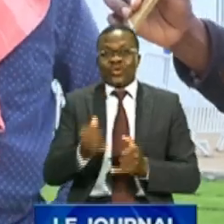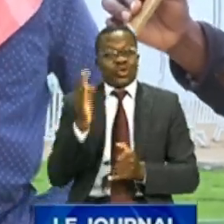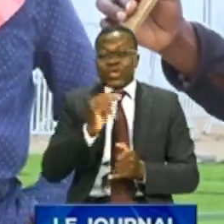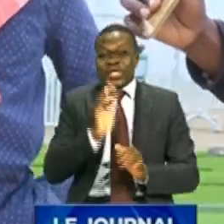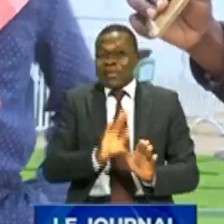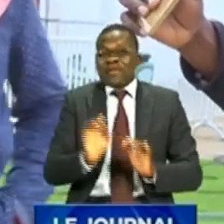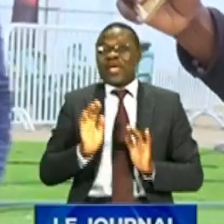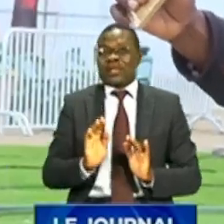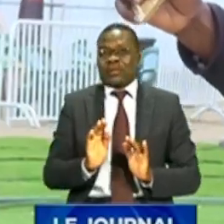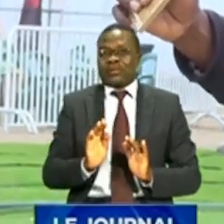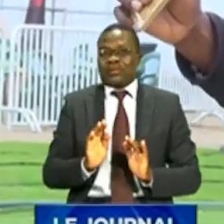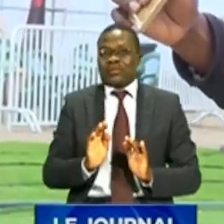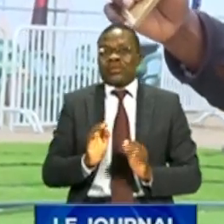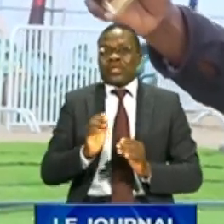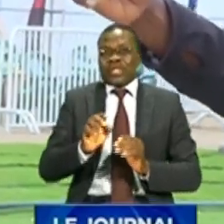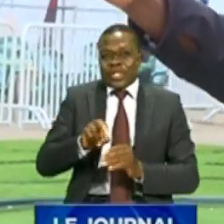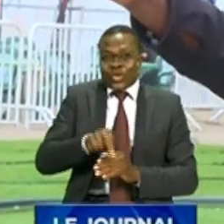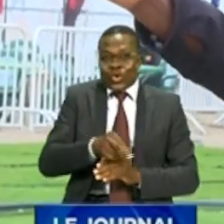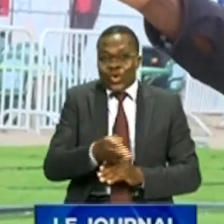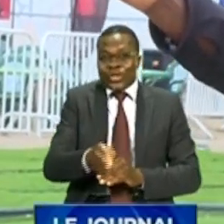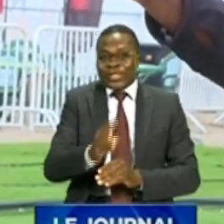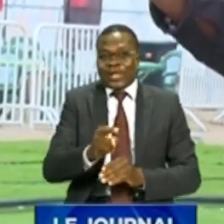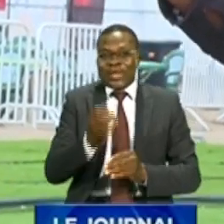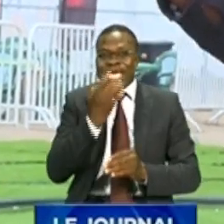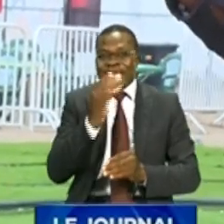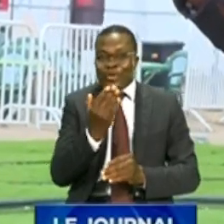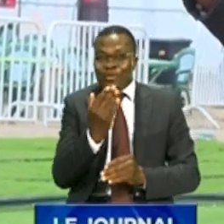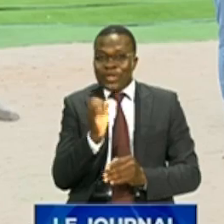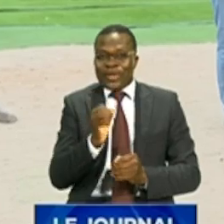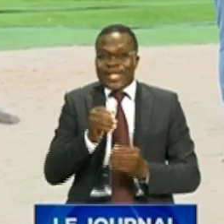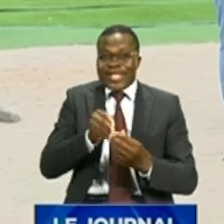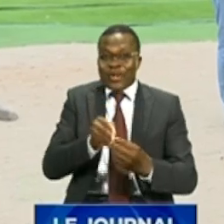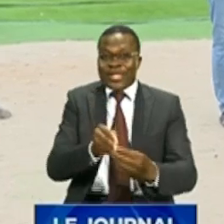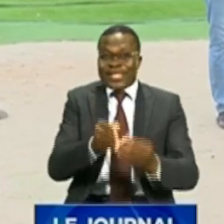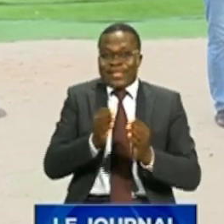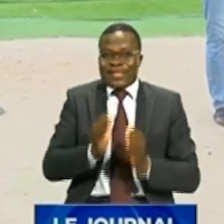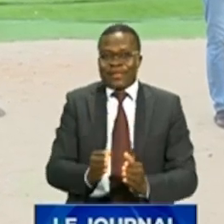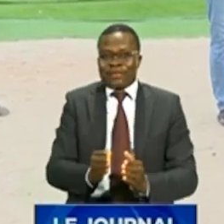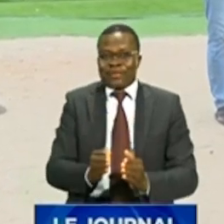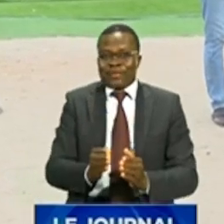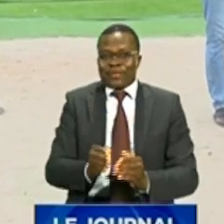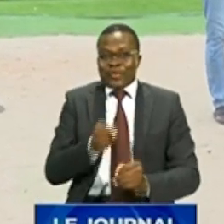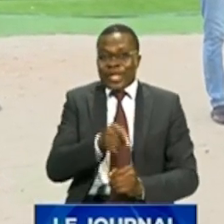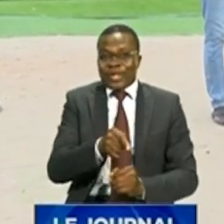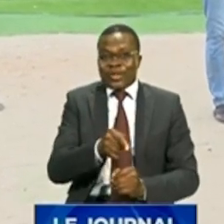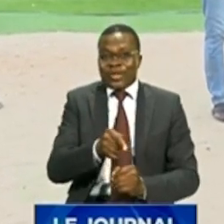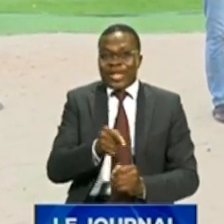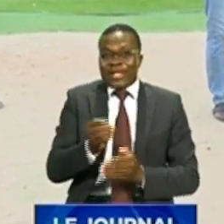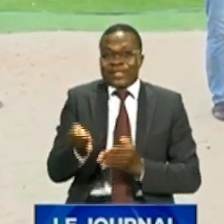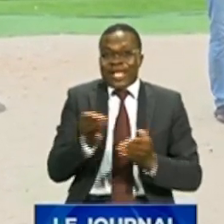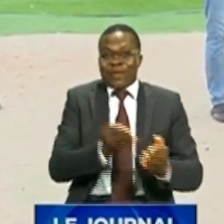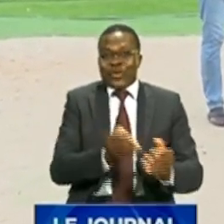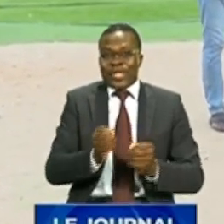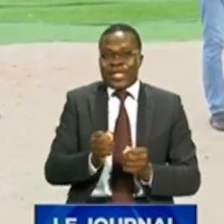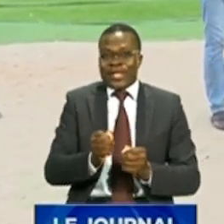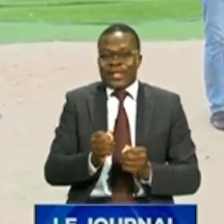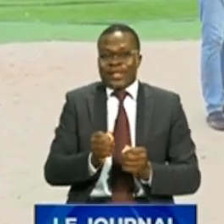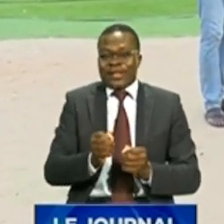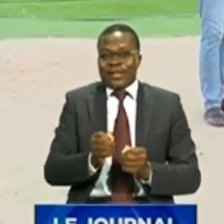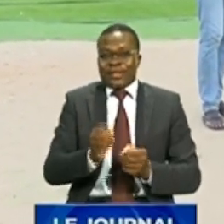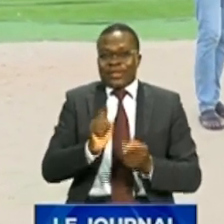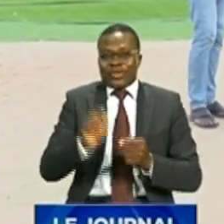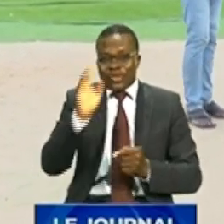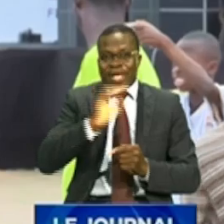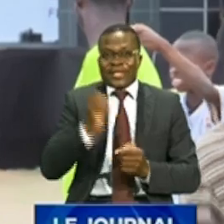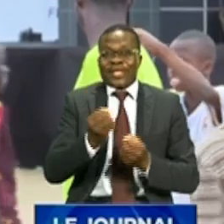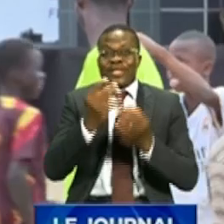jamais fait. Le serpent et le miroir étaient le guide. Donc ça amenait en fait à